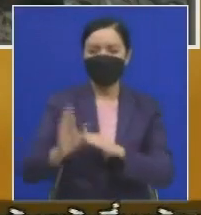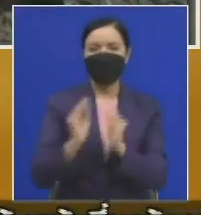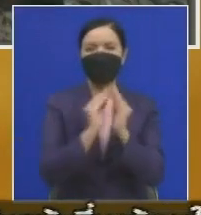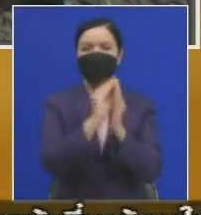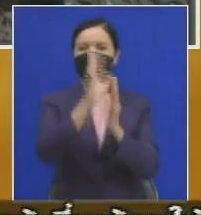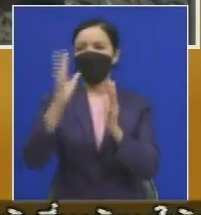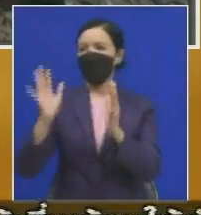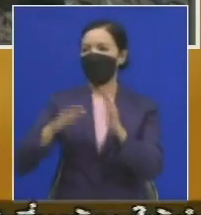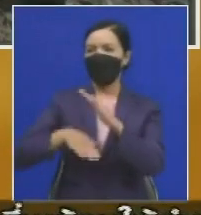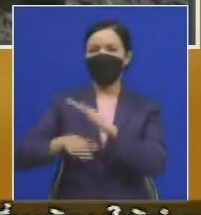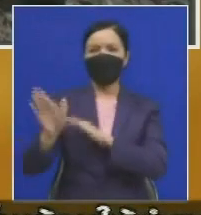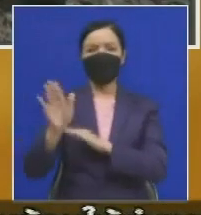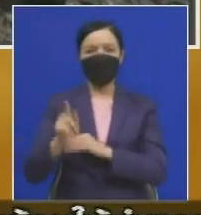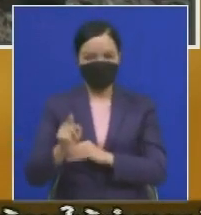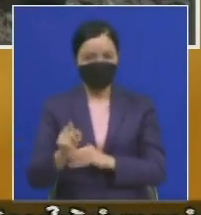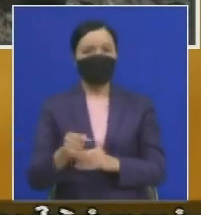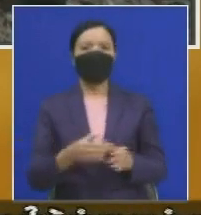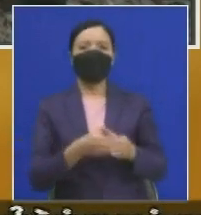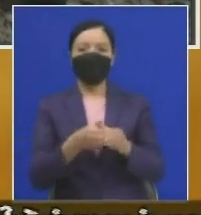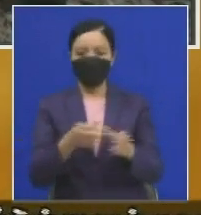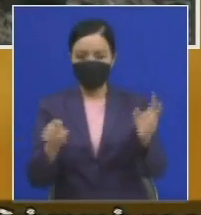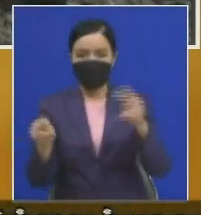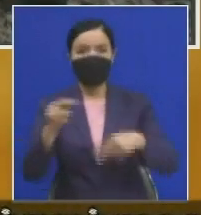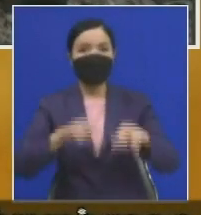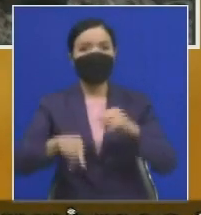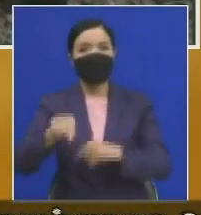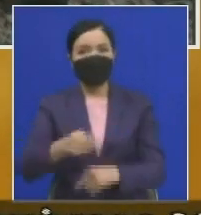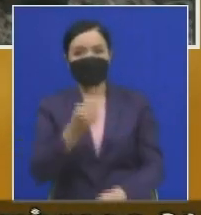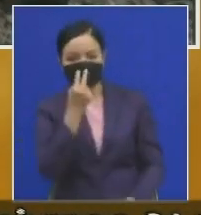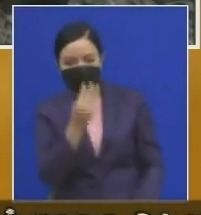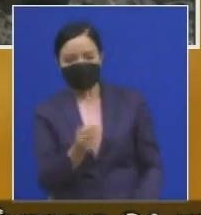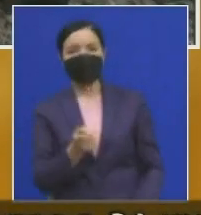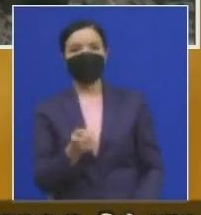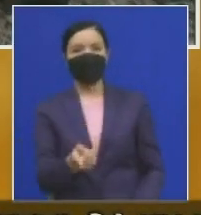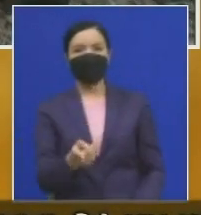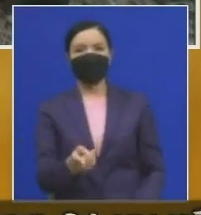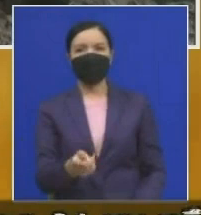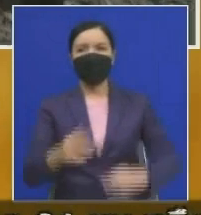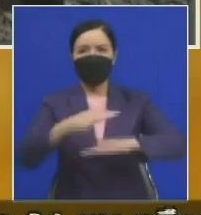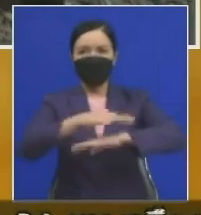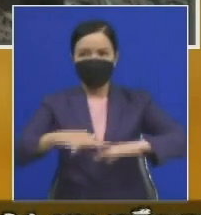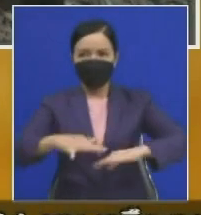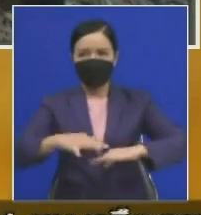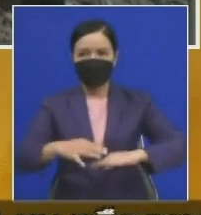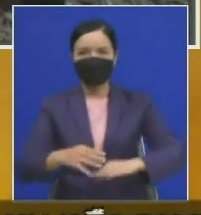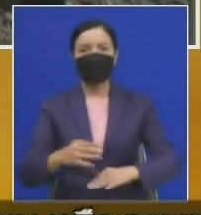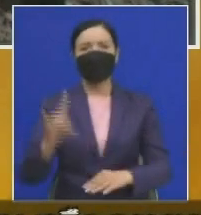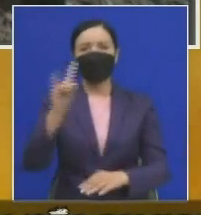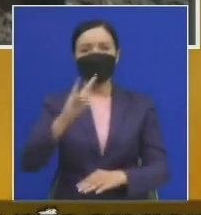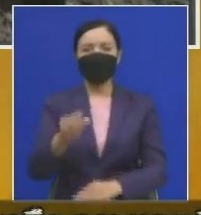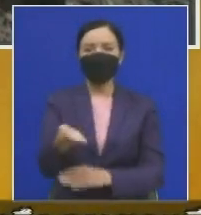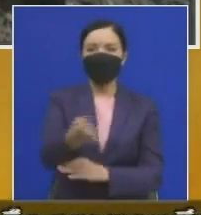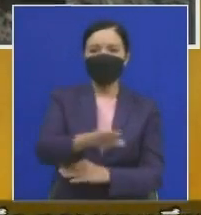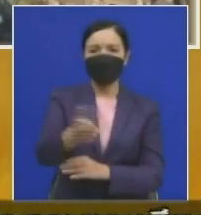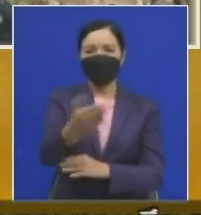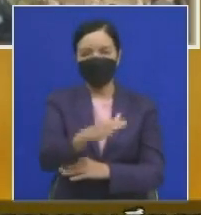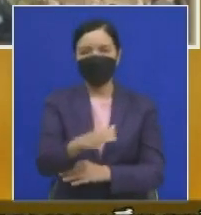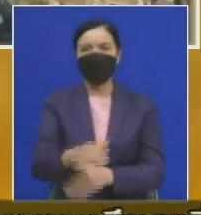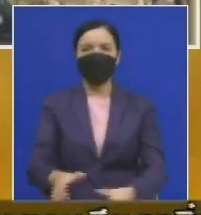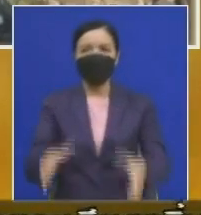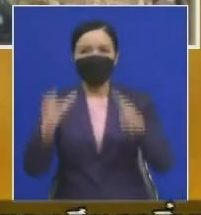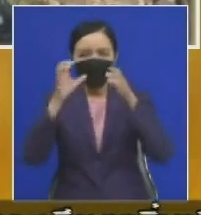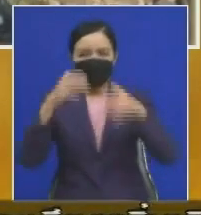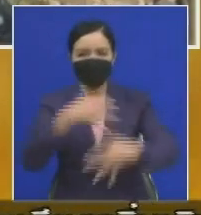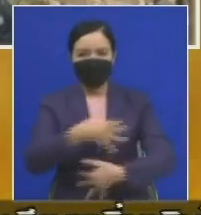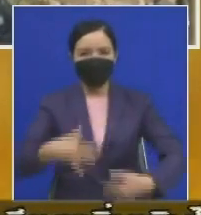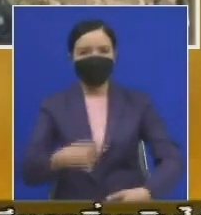ไปในป่าโ้าที่เขาไปตรจสพืนที่ที่นี้ก็ไปเจออยทเหครับแคระร้านย่างเน้อสัตว์และสรากเสือโคง 2 ต